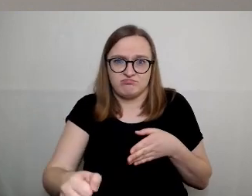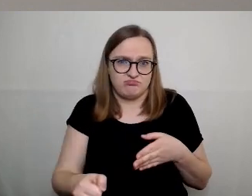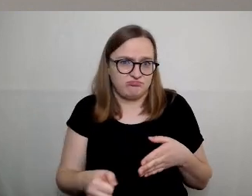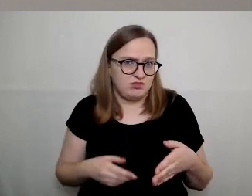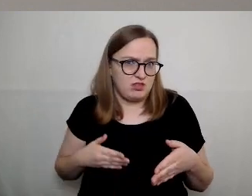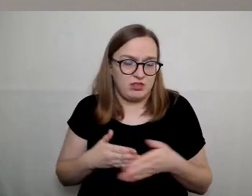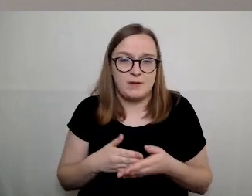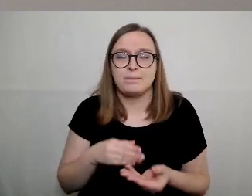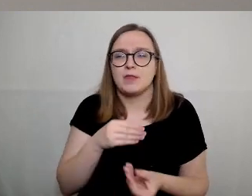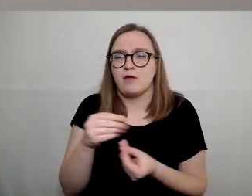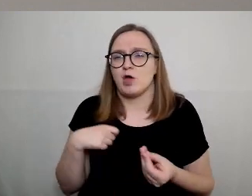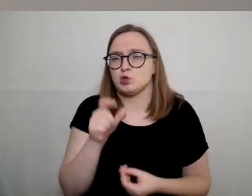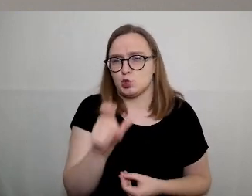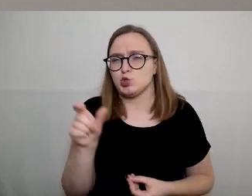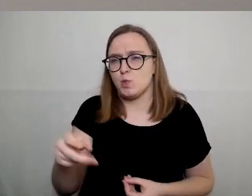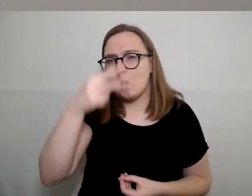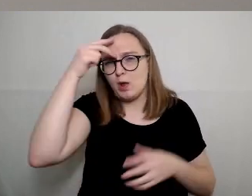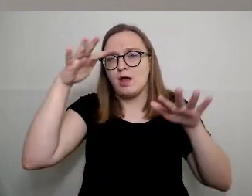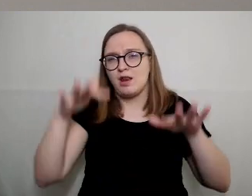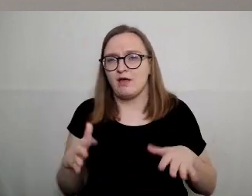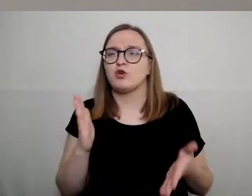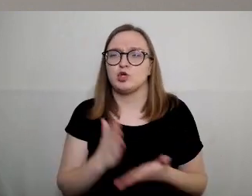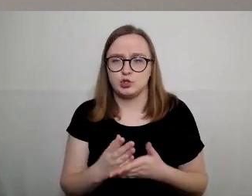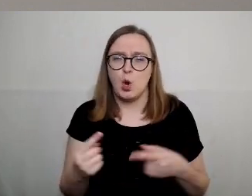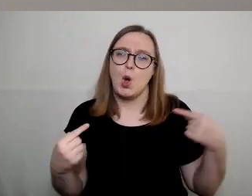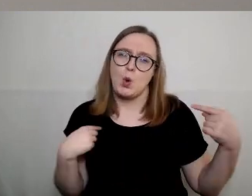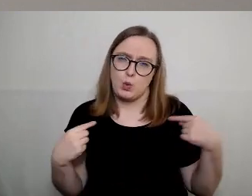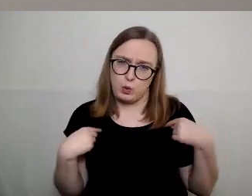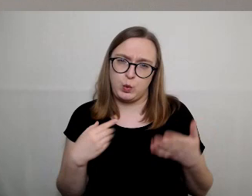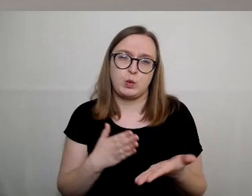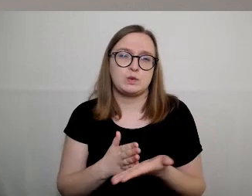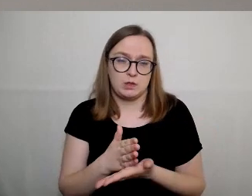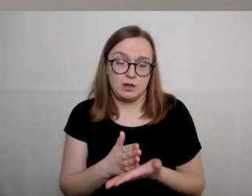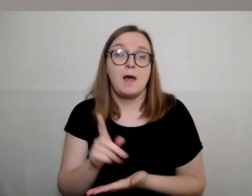be abejo, Lietuva turi labai karčių patirčių, bet mes turime ir labai gerų